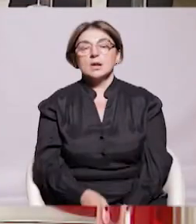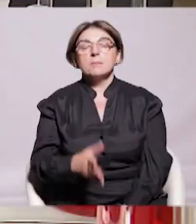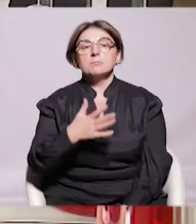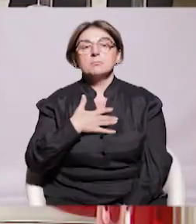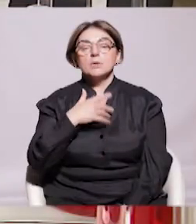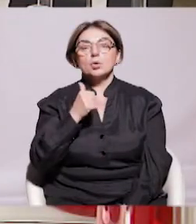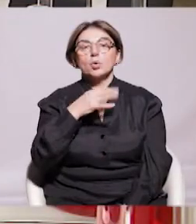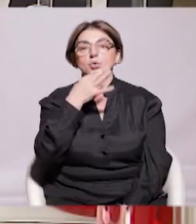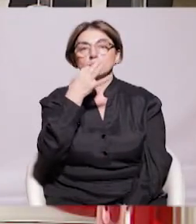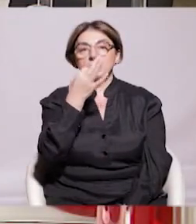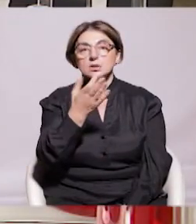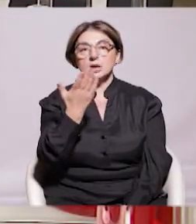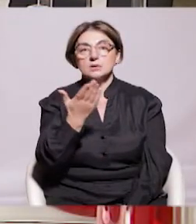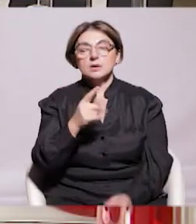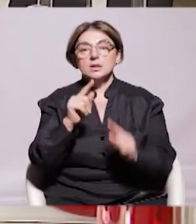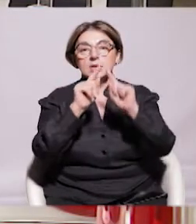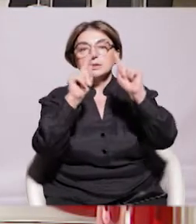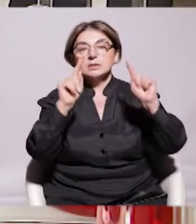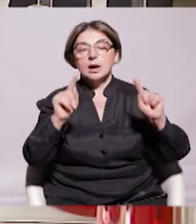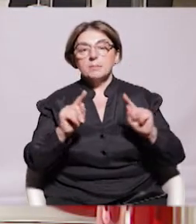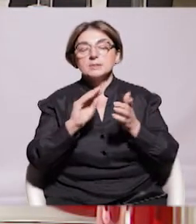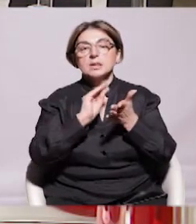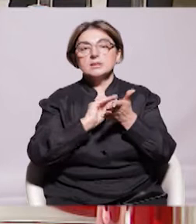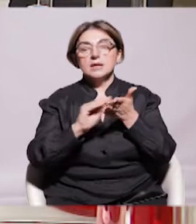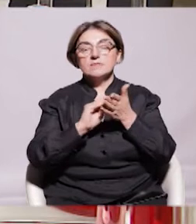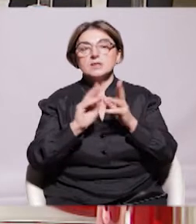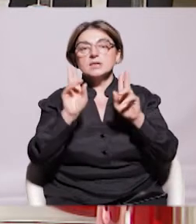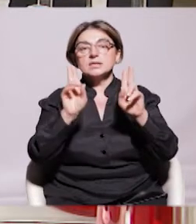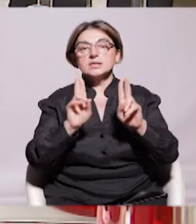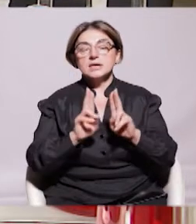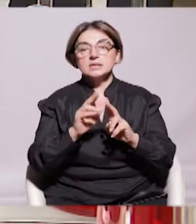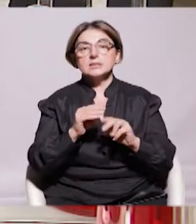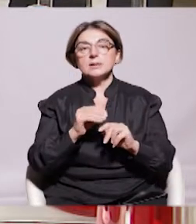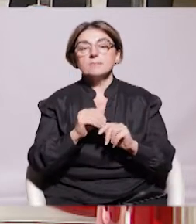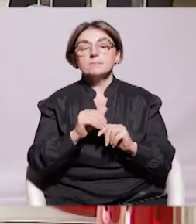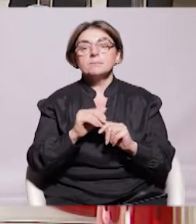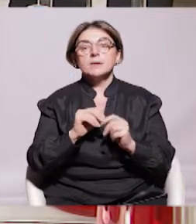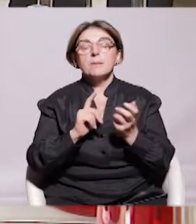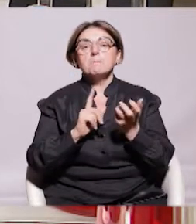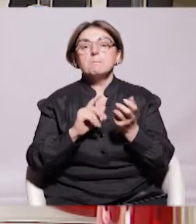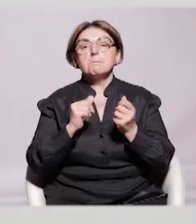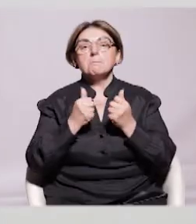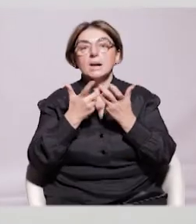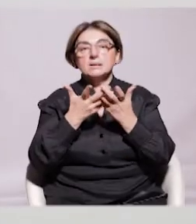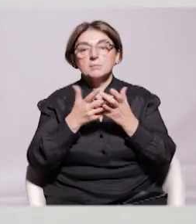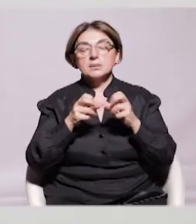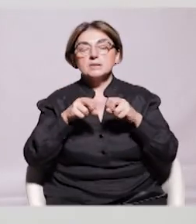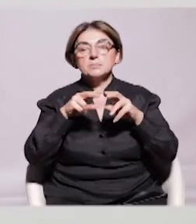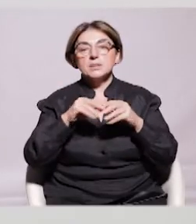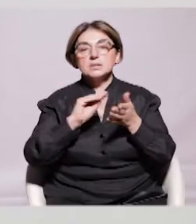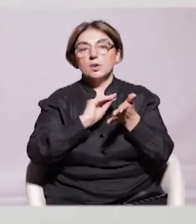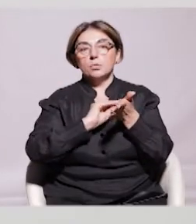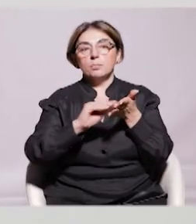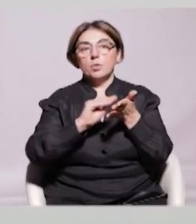Მე როგორც უკვე თქვენ გითხარით, დაფაზე დავწერე ვან ჰოფის წესის მათემატიკური ფორმულირება, სადაც ფორმულაში